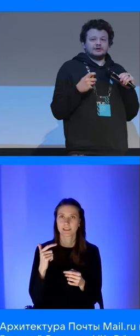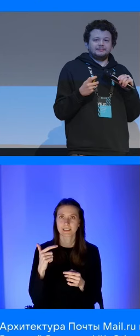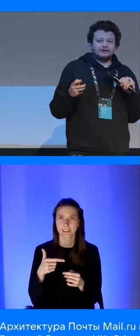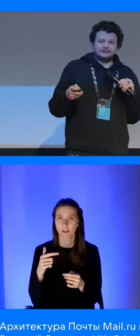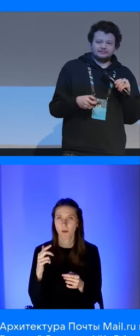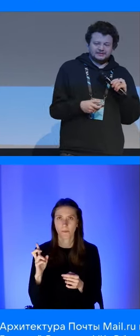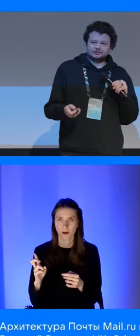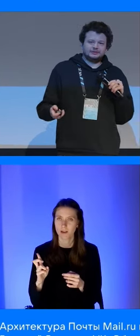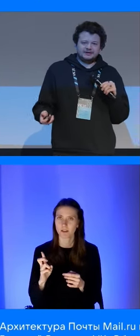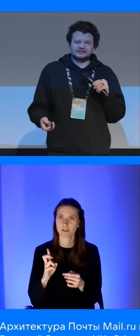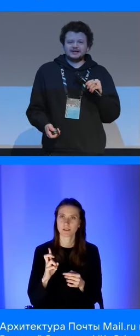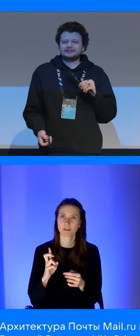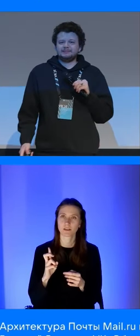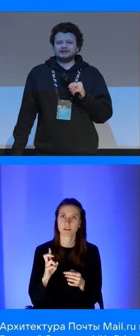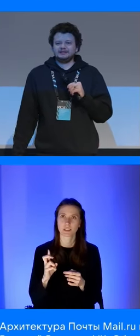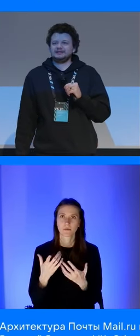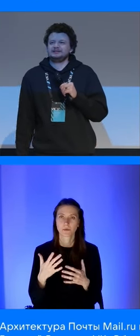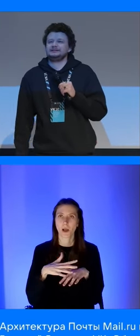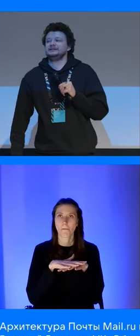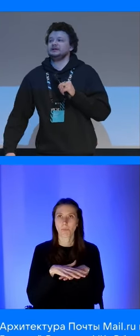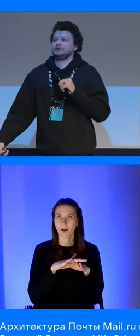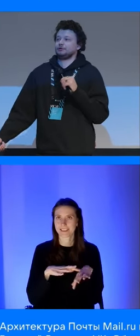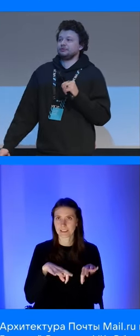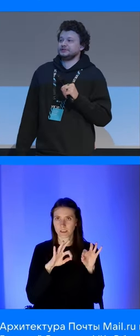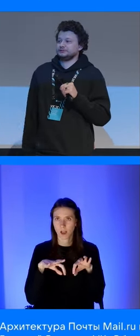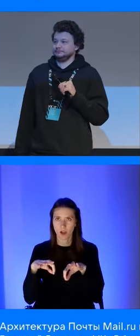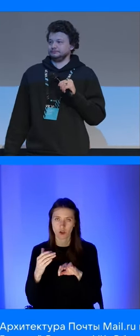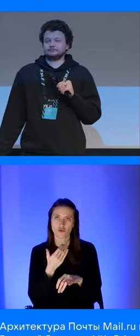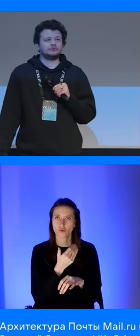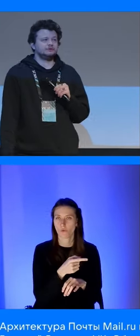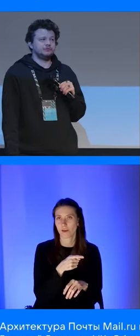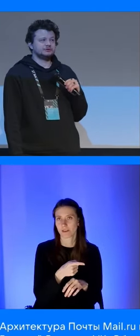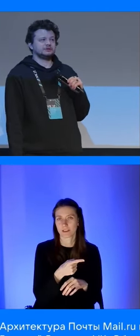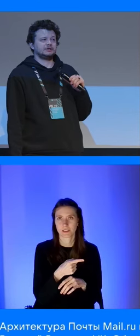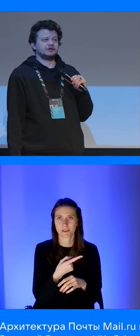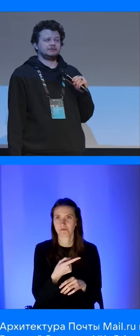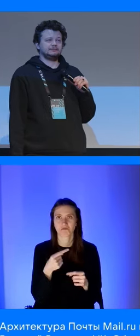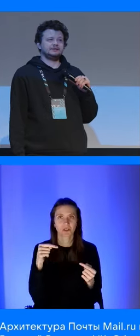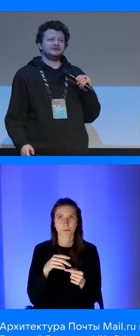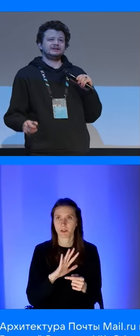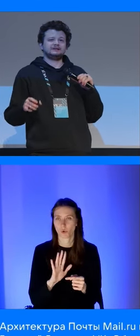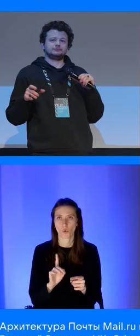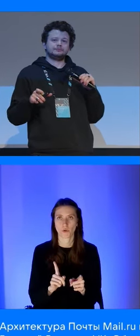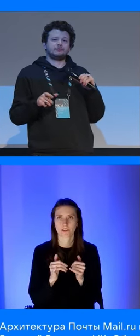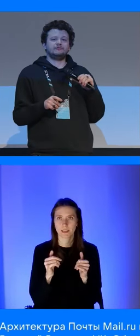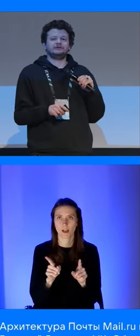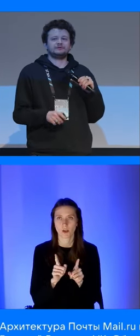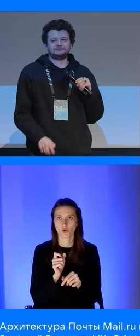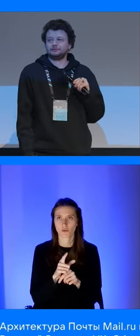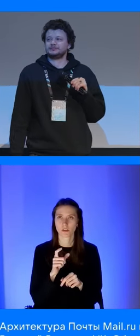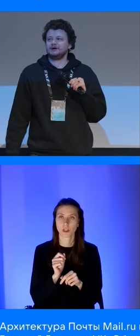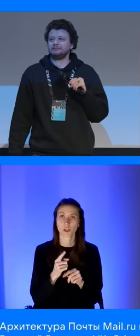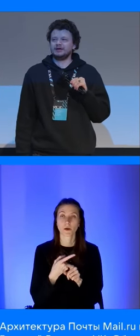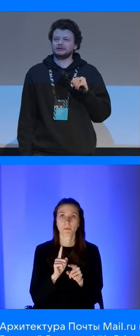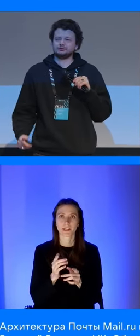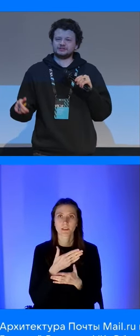Ну, как бы реляционные базы с альтерами, они не подходят. Вот. И мы упаковываем это